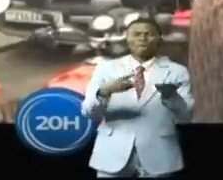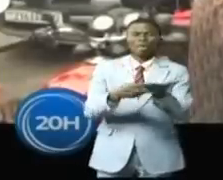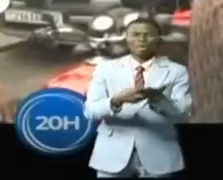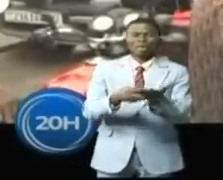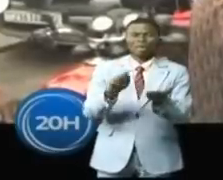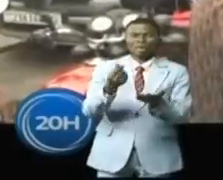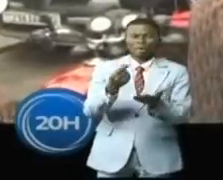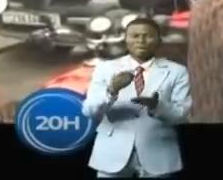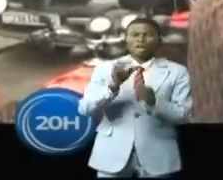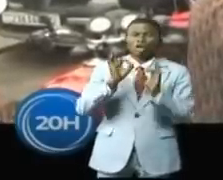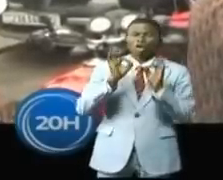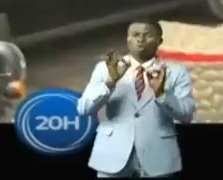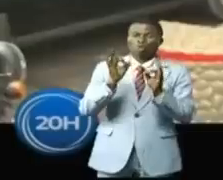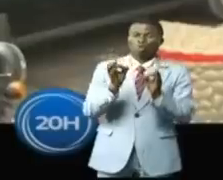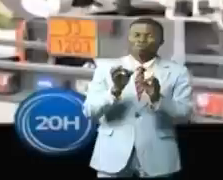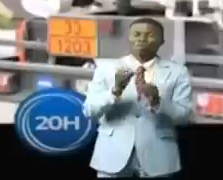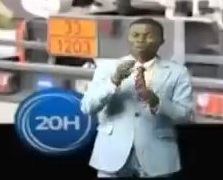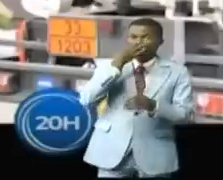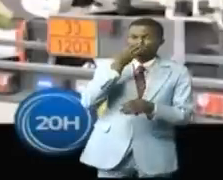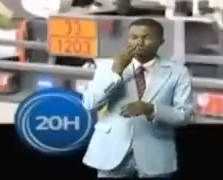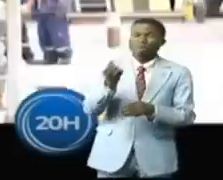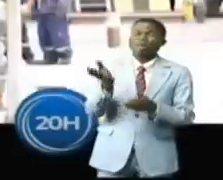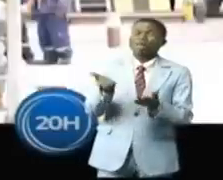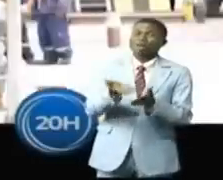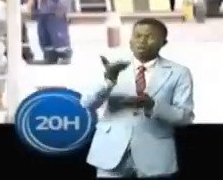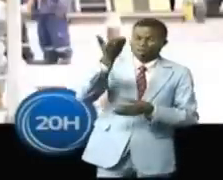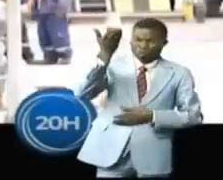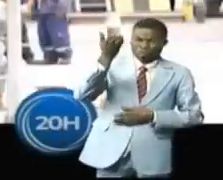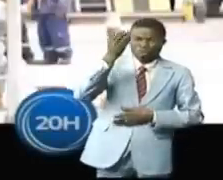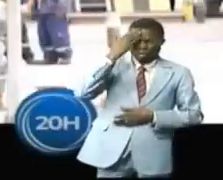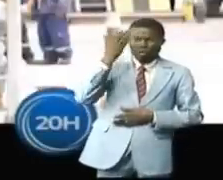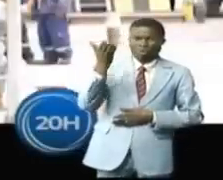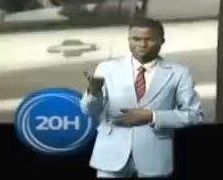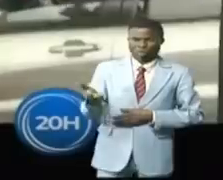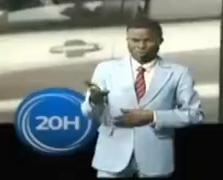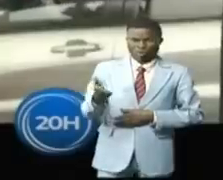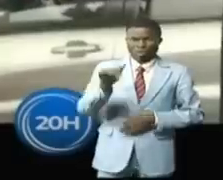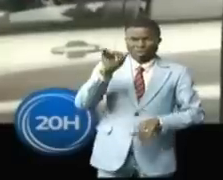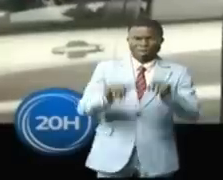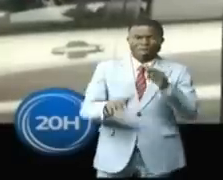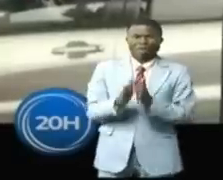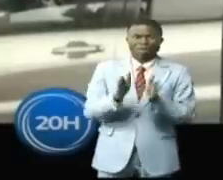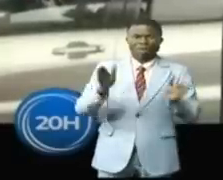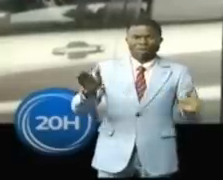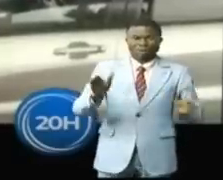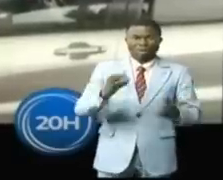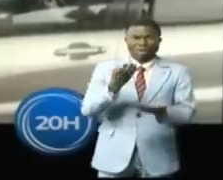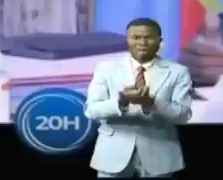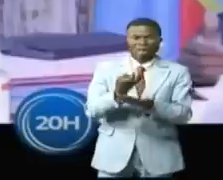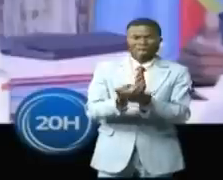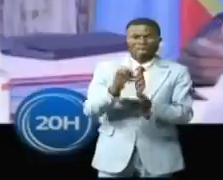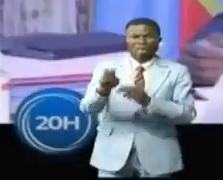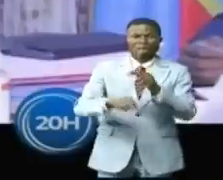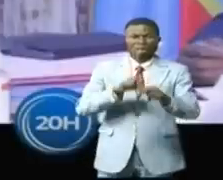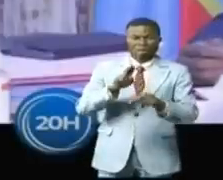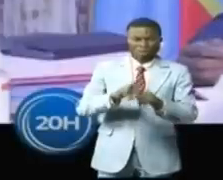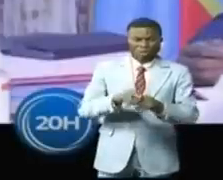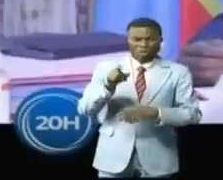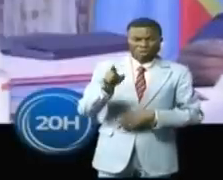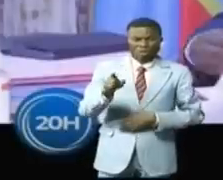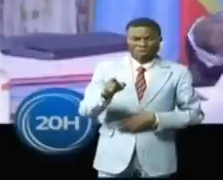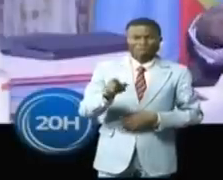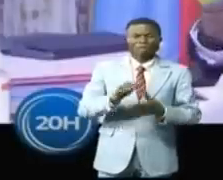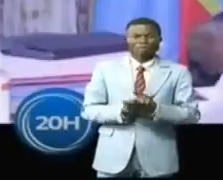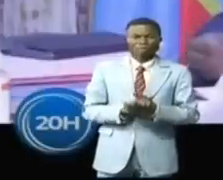à la pompe dans différentes zones d'approvisionnement est désormais connue. Le secrétaire général à l'économie nationale, Célestin Tuteya